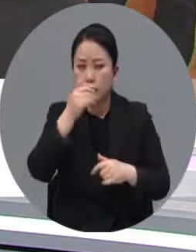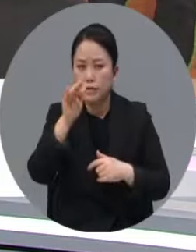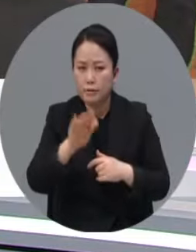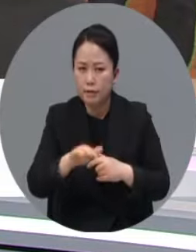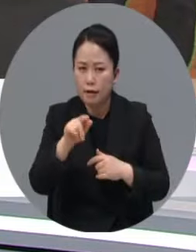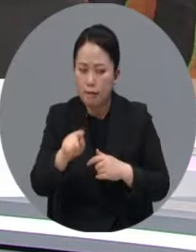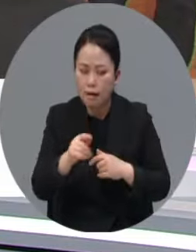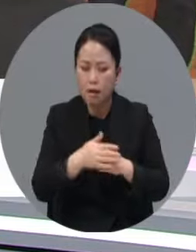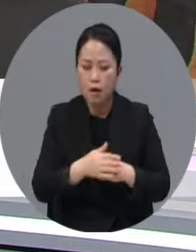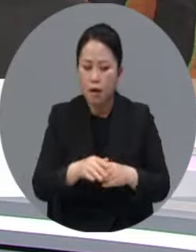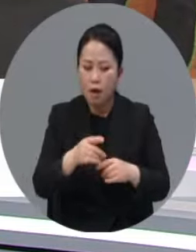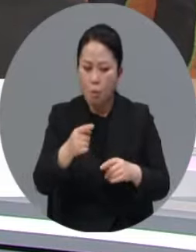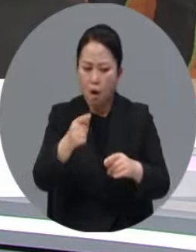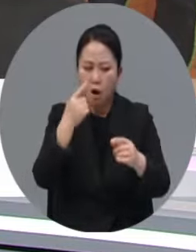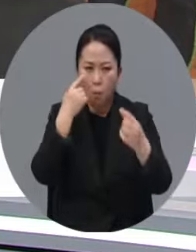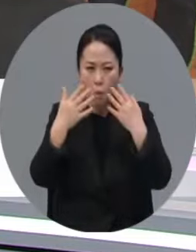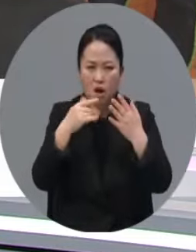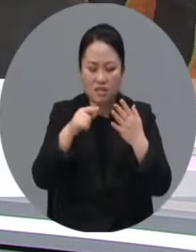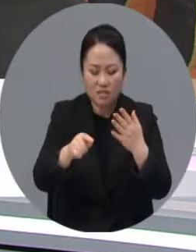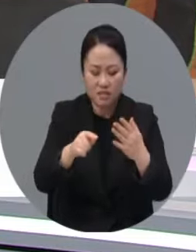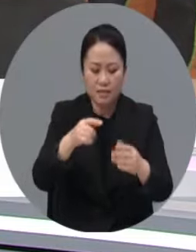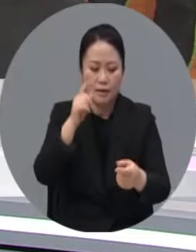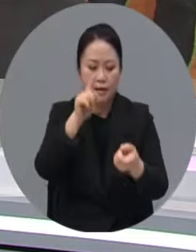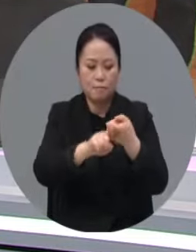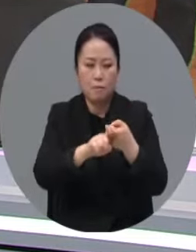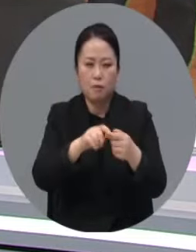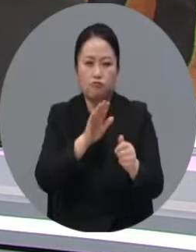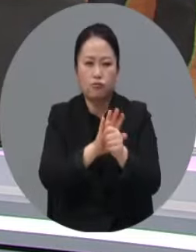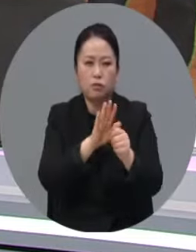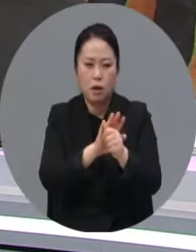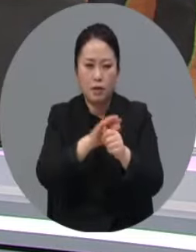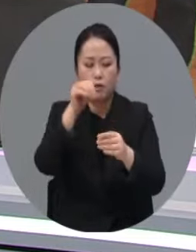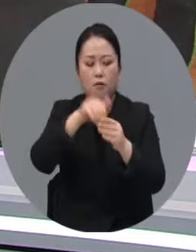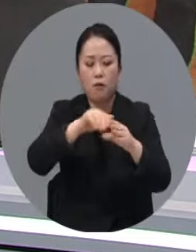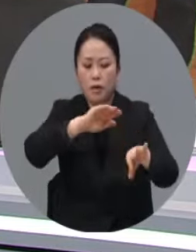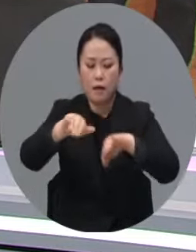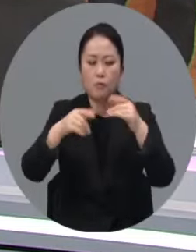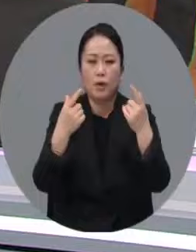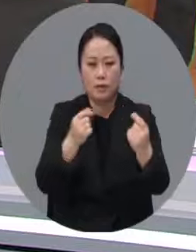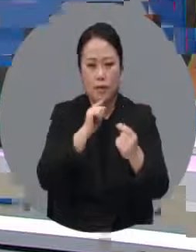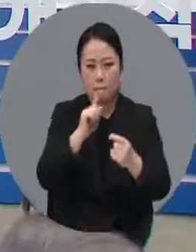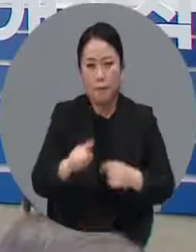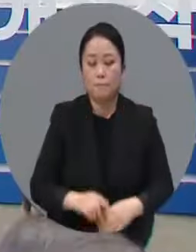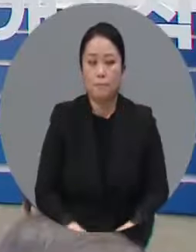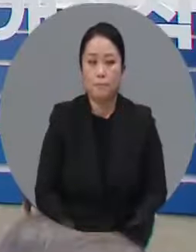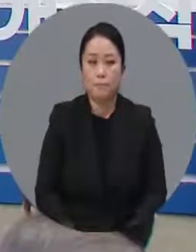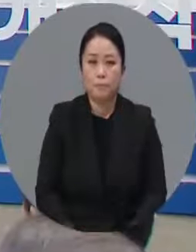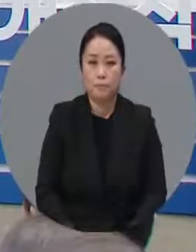노골적인 선거 개입이라고 지적해 논란이 일고 있습니다. 김윤아 기자입니다.